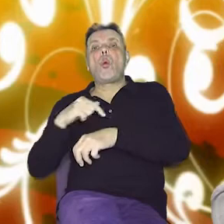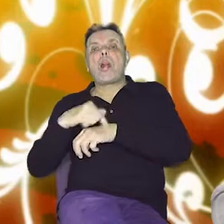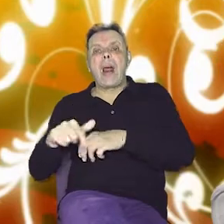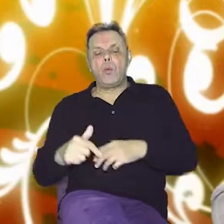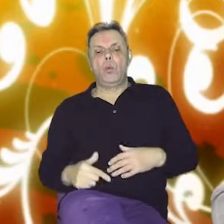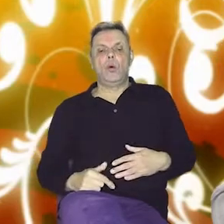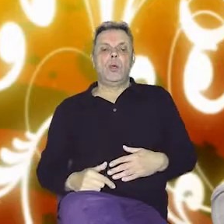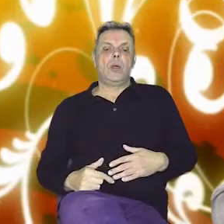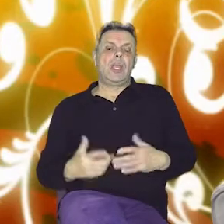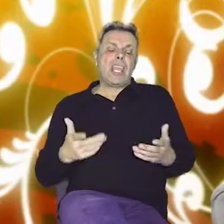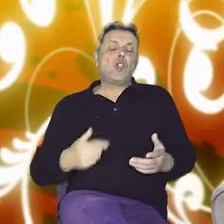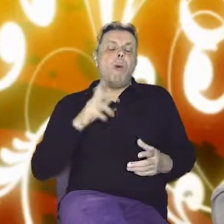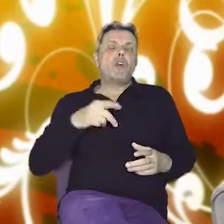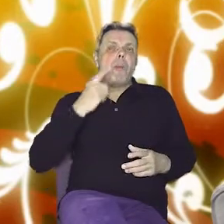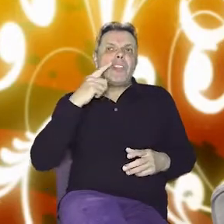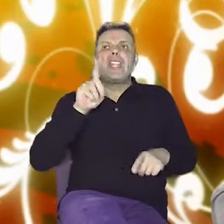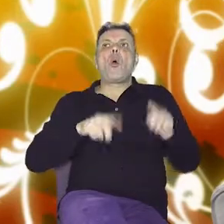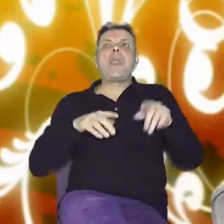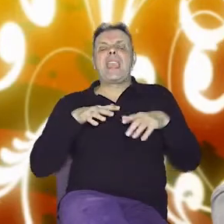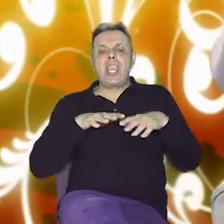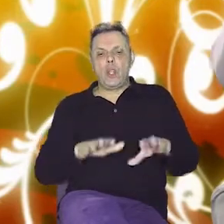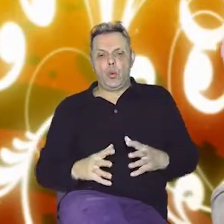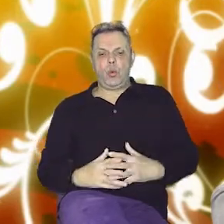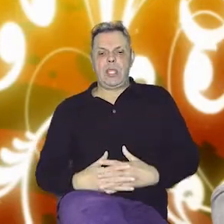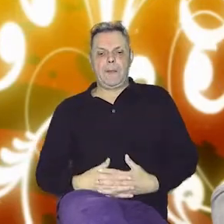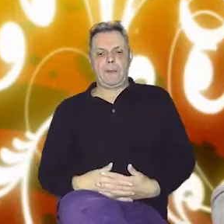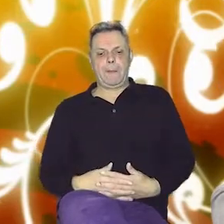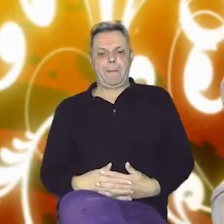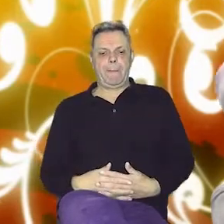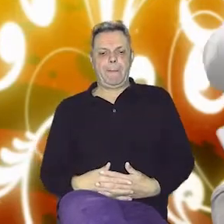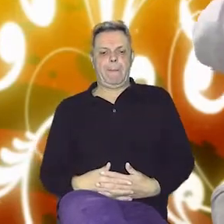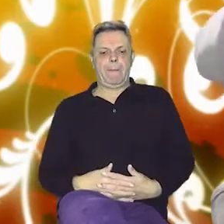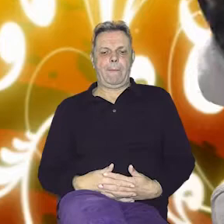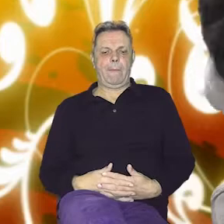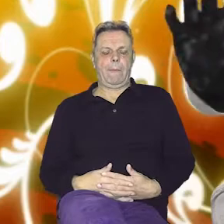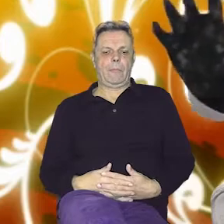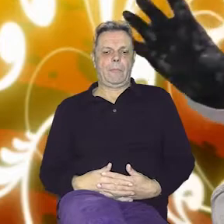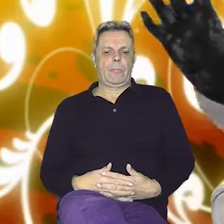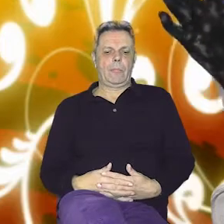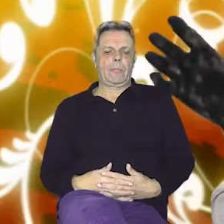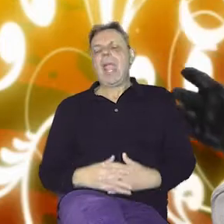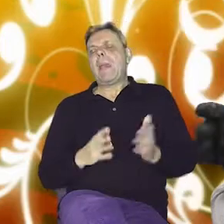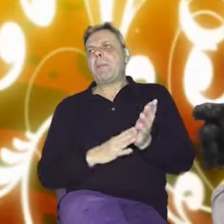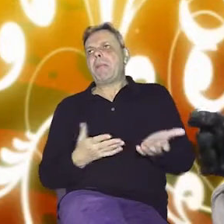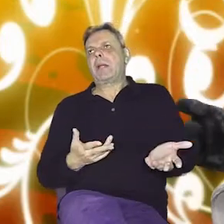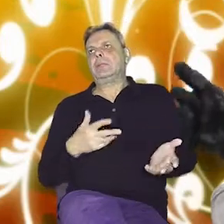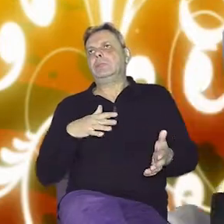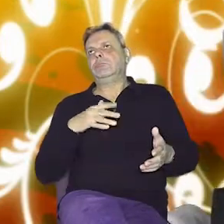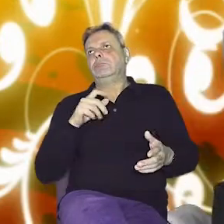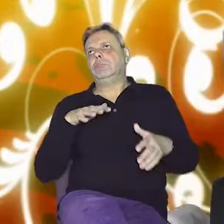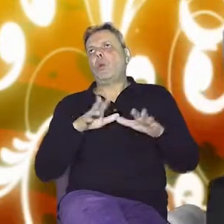ranu, što češće vidimo nekih ljudi koji su počeli, s obzirom na zdravstveno stanje, recimo kao kod dijabetičara.